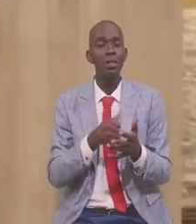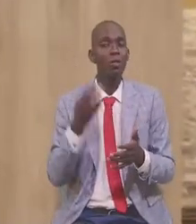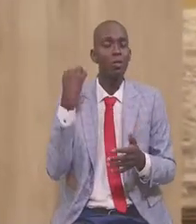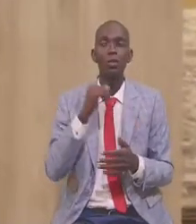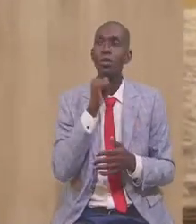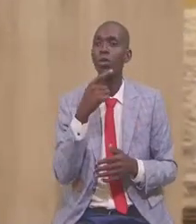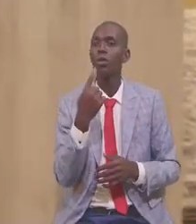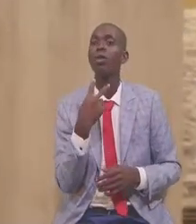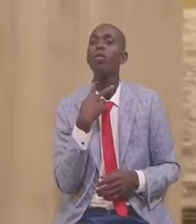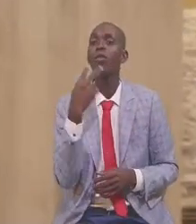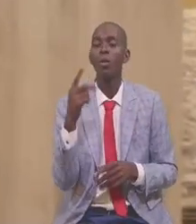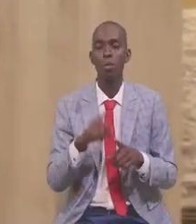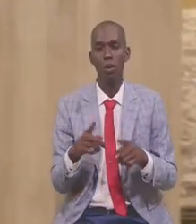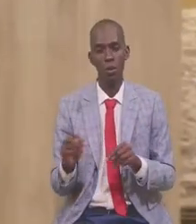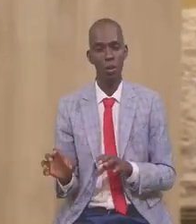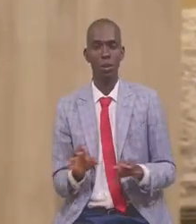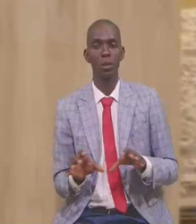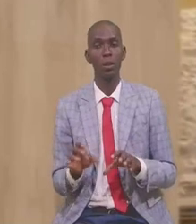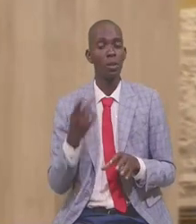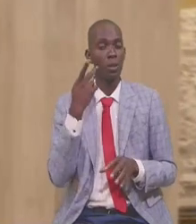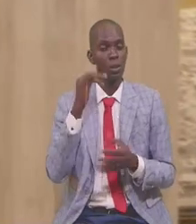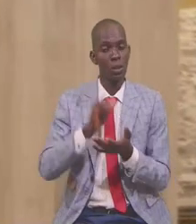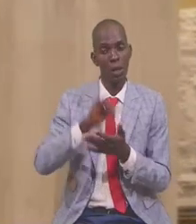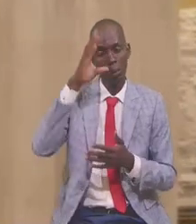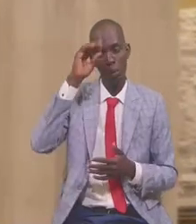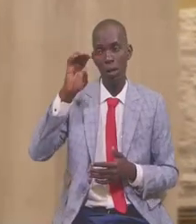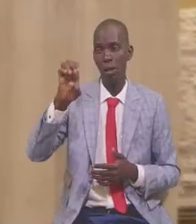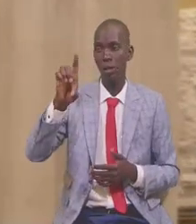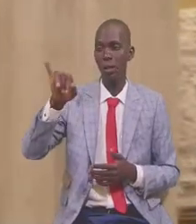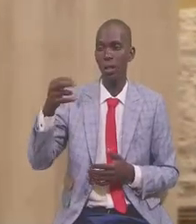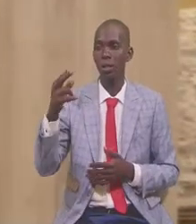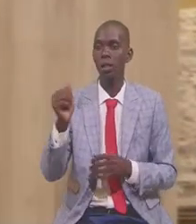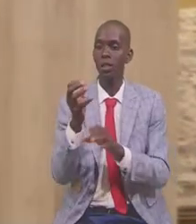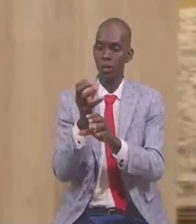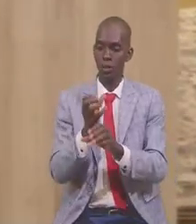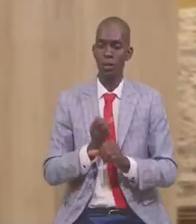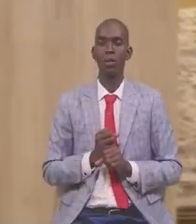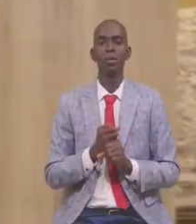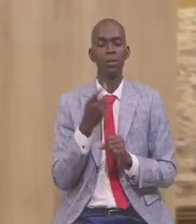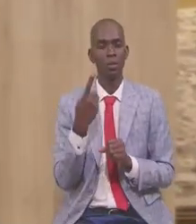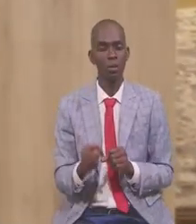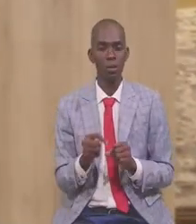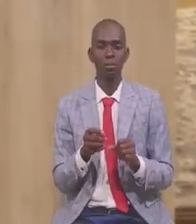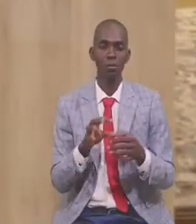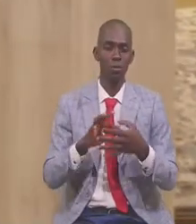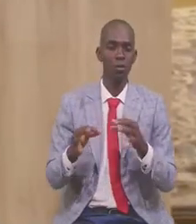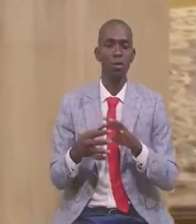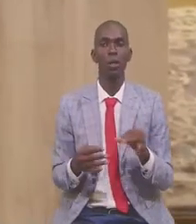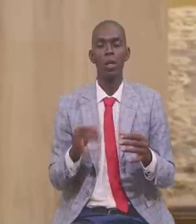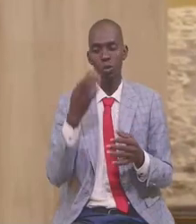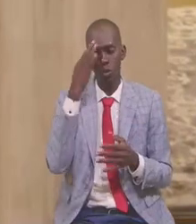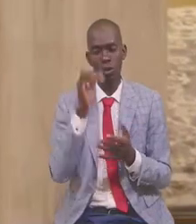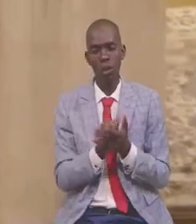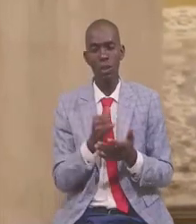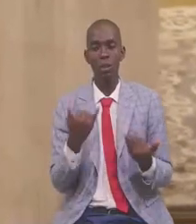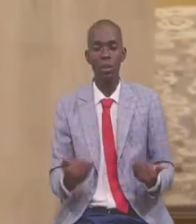homme, Élisée, a compris l'histoire. C'est pour moi. Il n'y avait pas de déclaration.